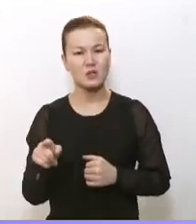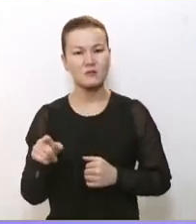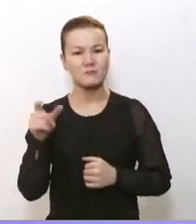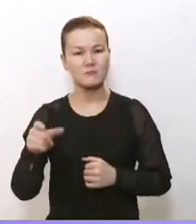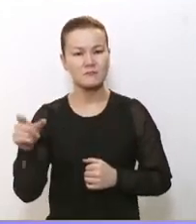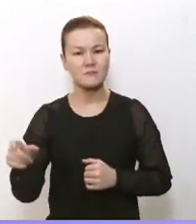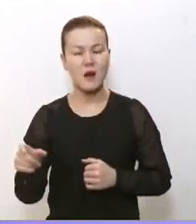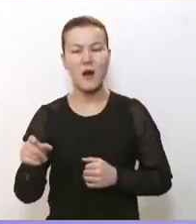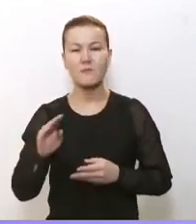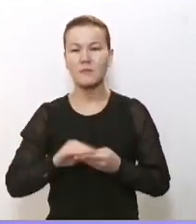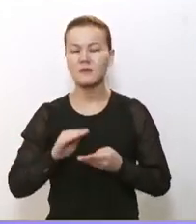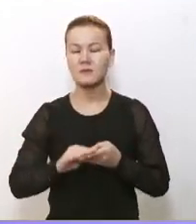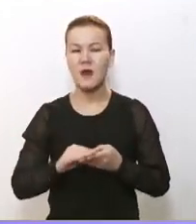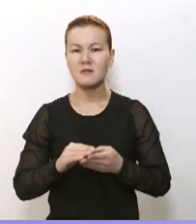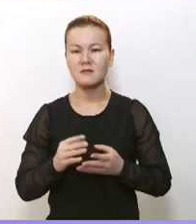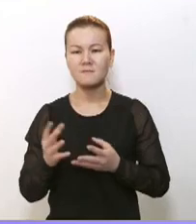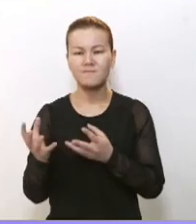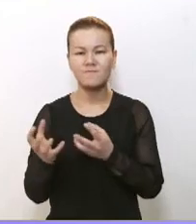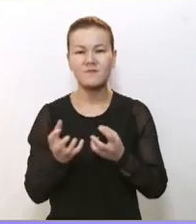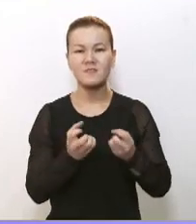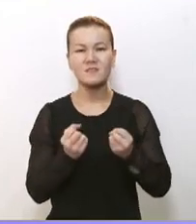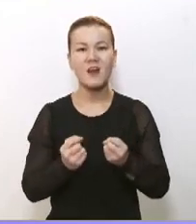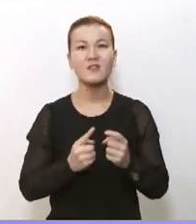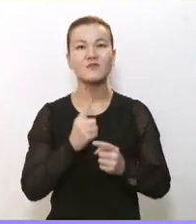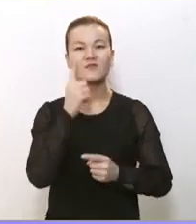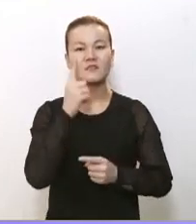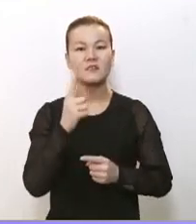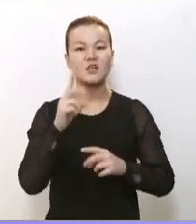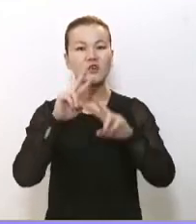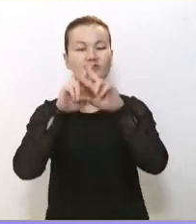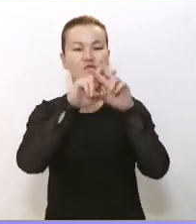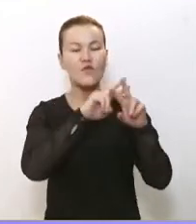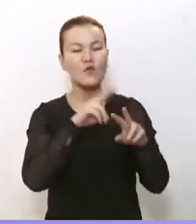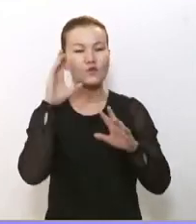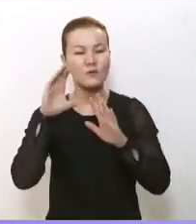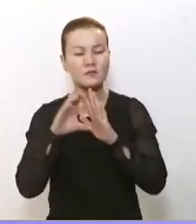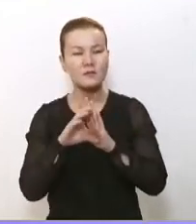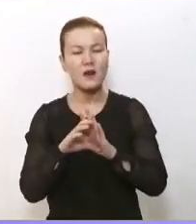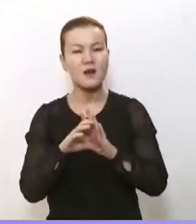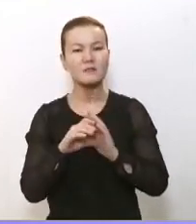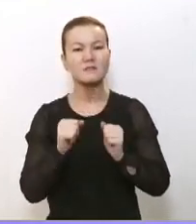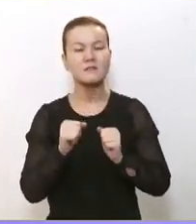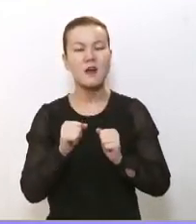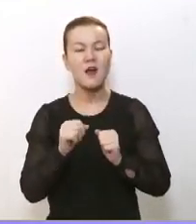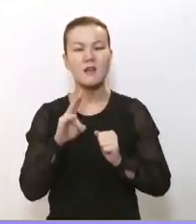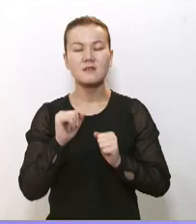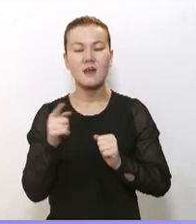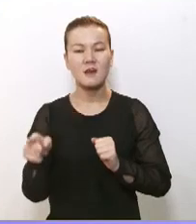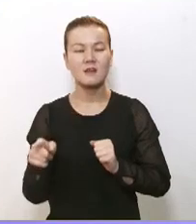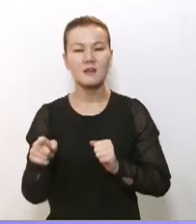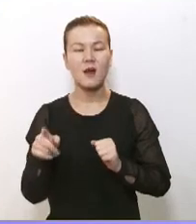вечно тянет ввысь. Им звезды покоряются, сдаются, на их